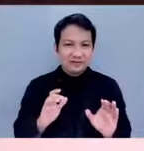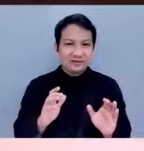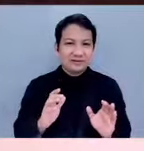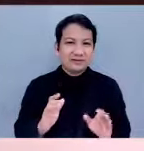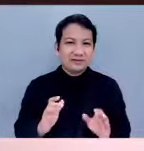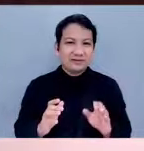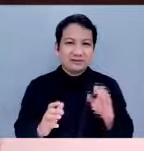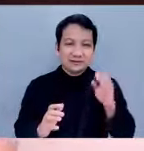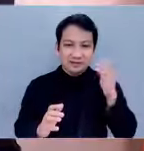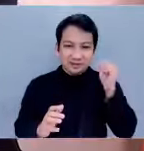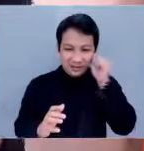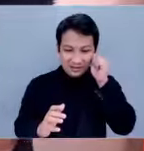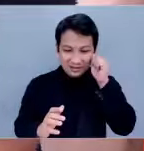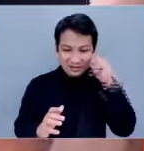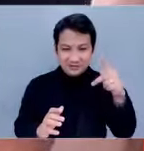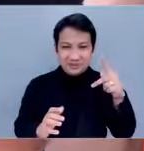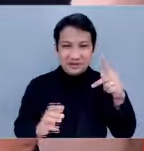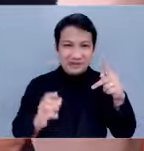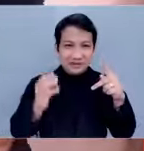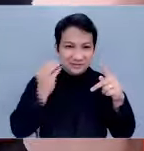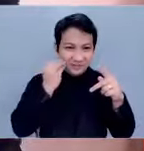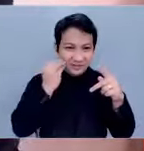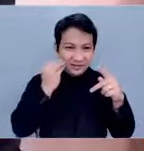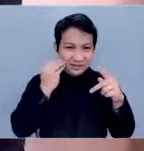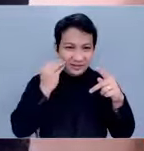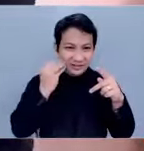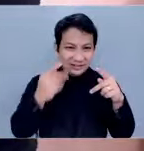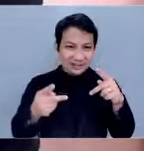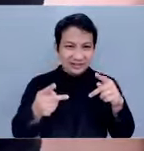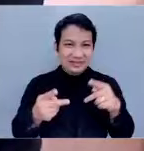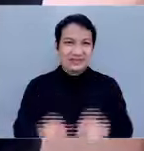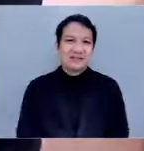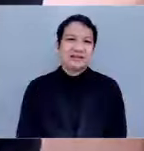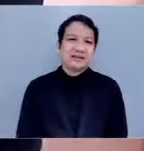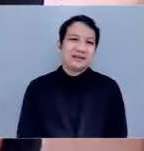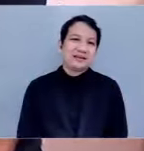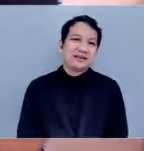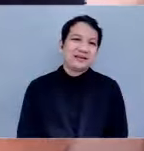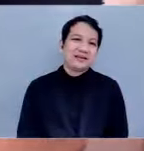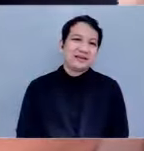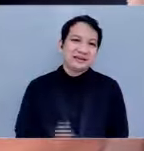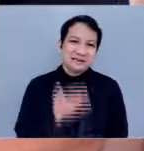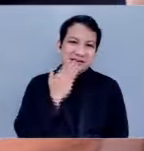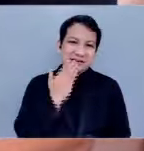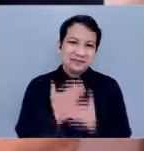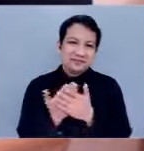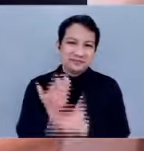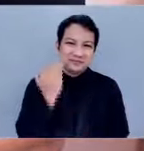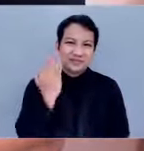Anthony Pangilinan, Gigi star, Mommy Maricel Laksa Pangalinan. Good morning po!